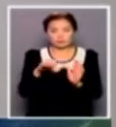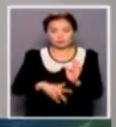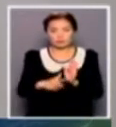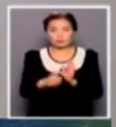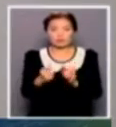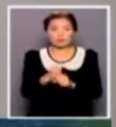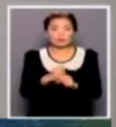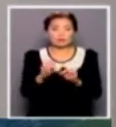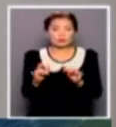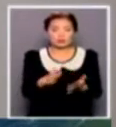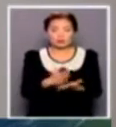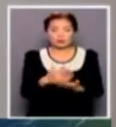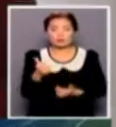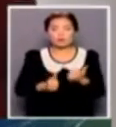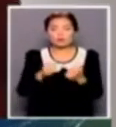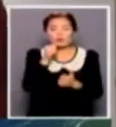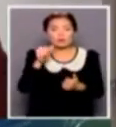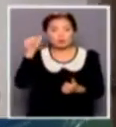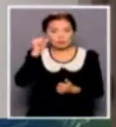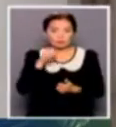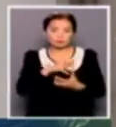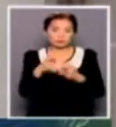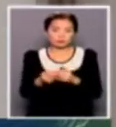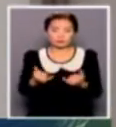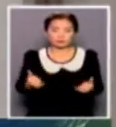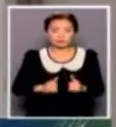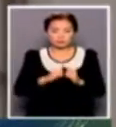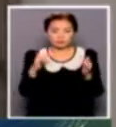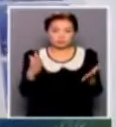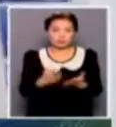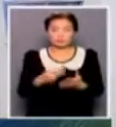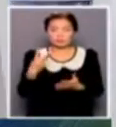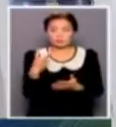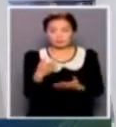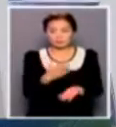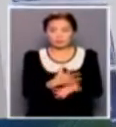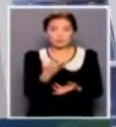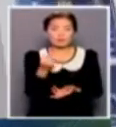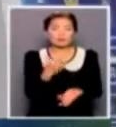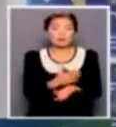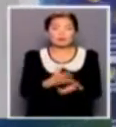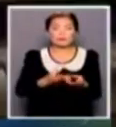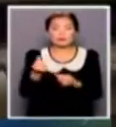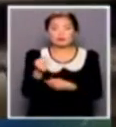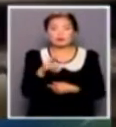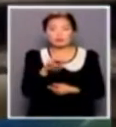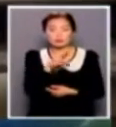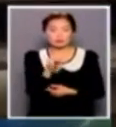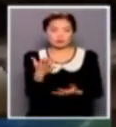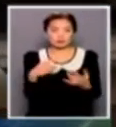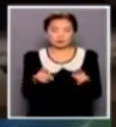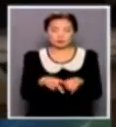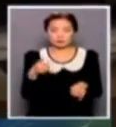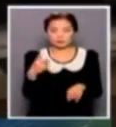7800 материалов дел. По сравнению с прошлым годом их количество сейчас увеличилось на 300. Кроме того, выплата алиментов касается